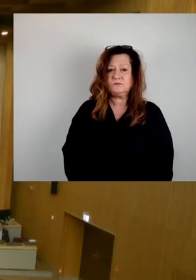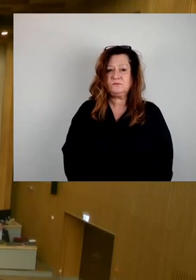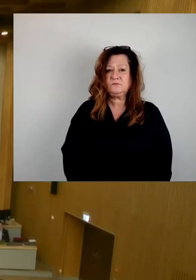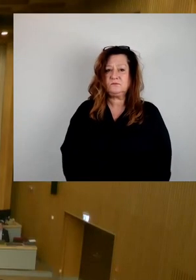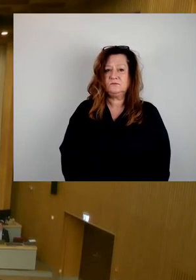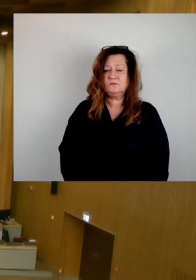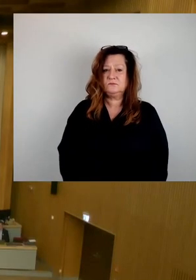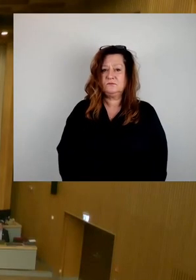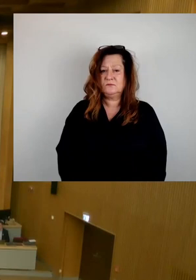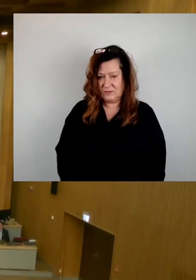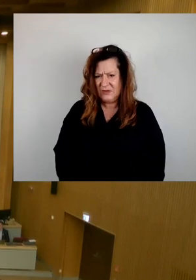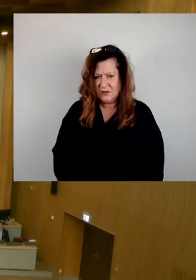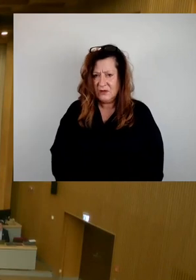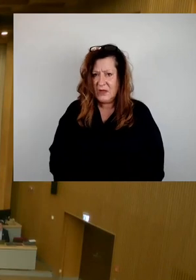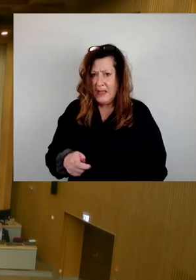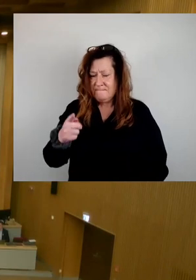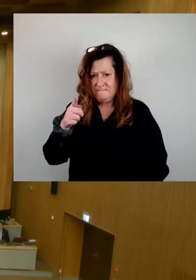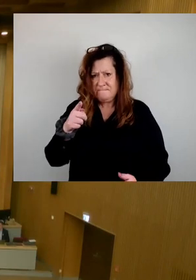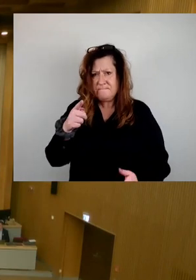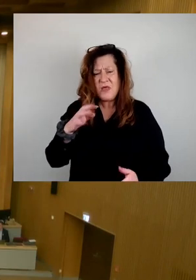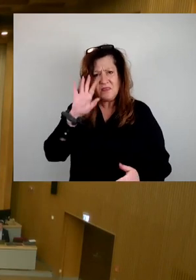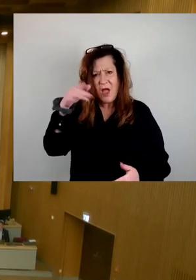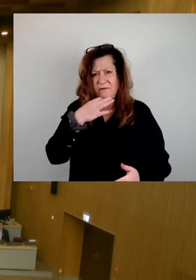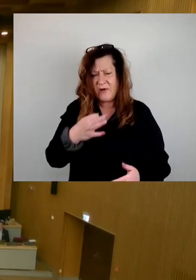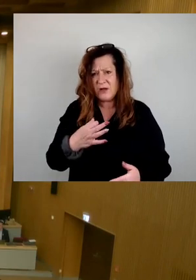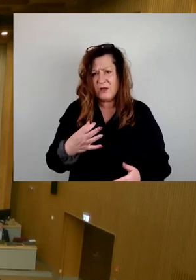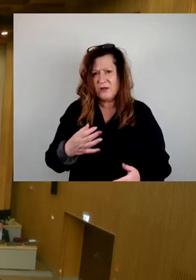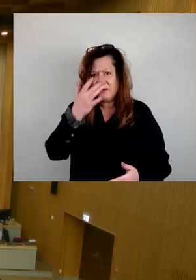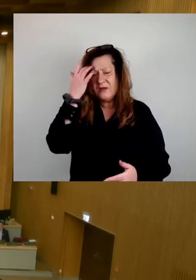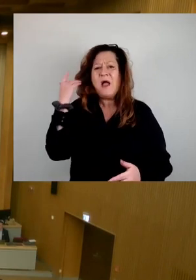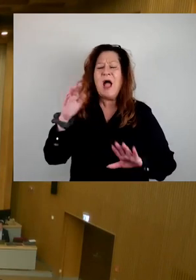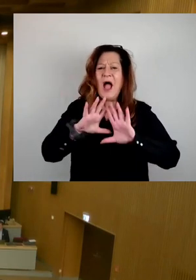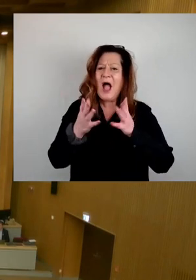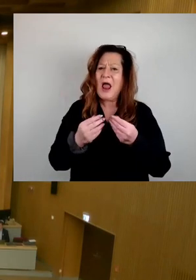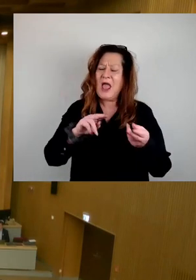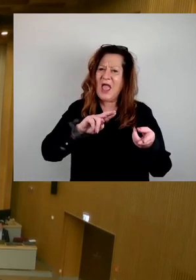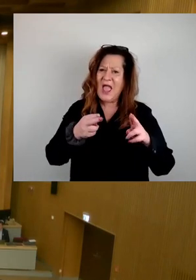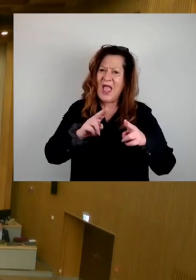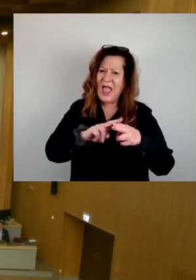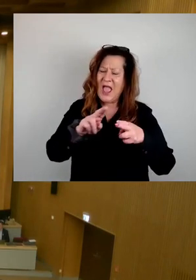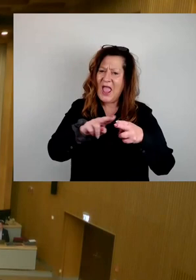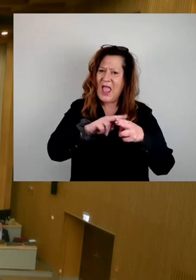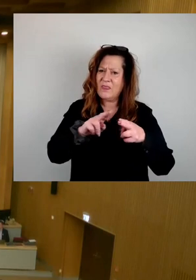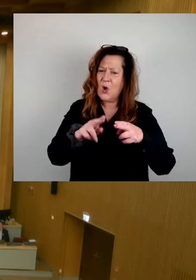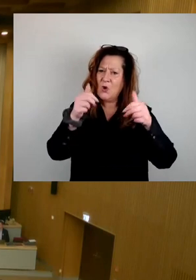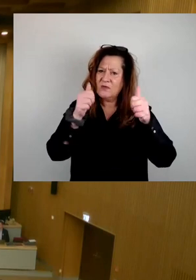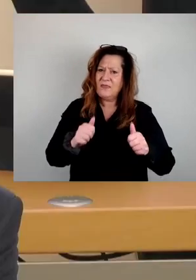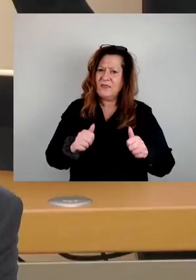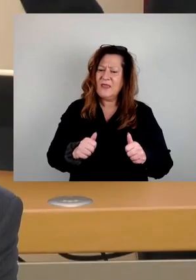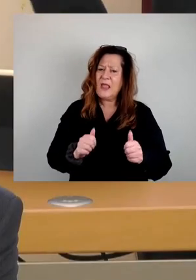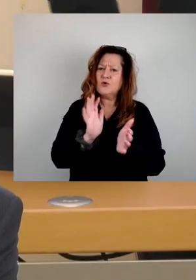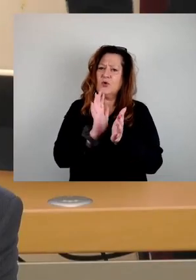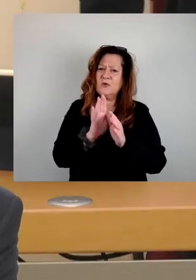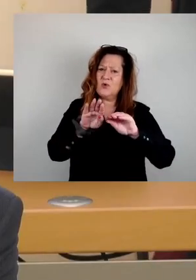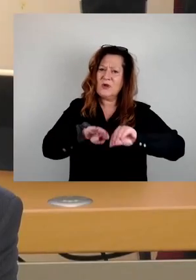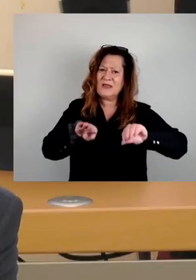Damit ich es richtig verstehe, Sie meinen, alle Änderungsanträge, die gestellt werden, die werden sowieso getrennt abgestimmt, ja? Oder was